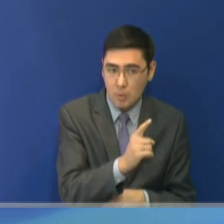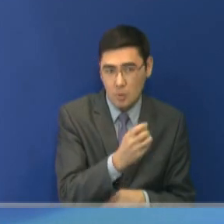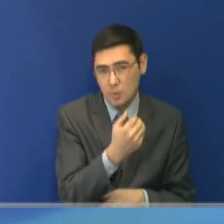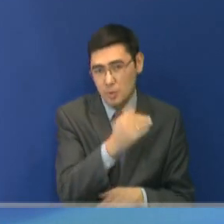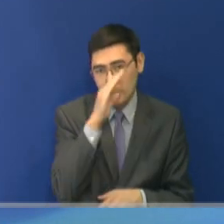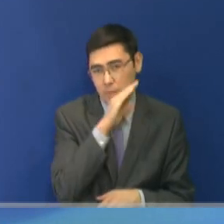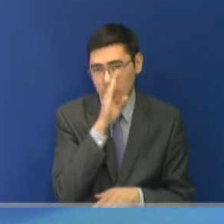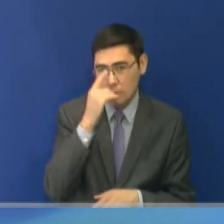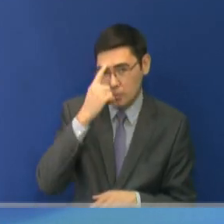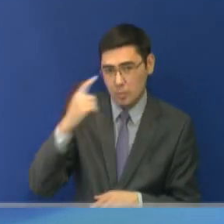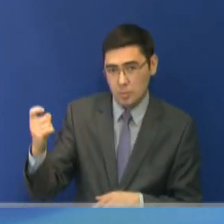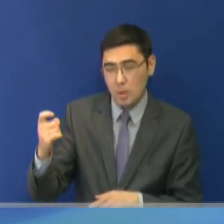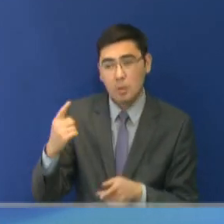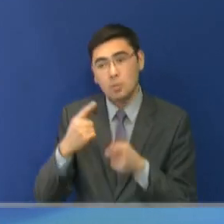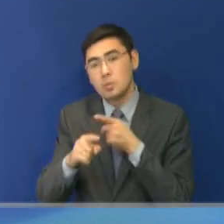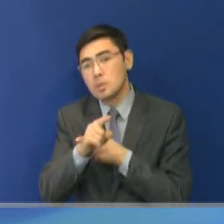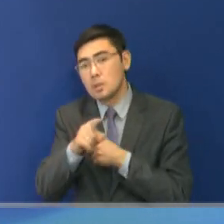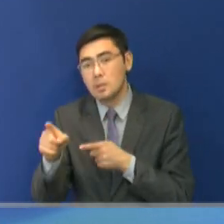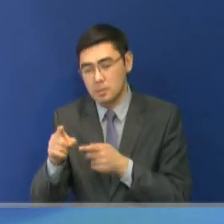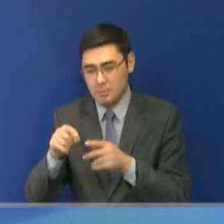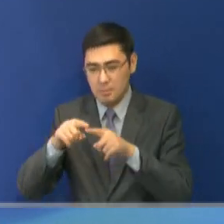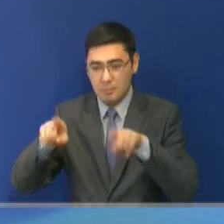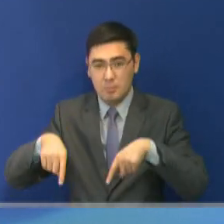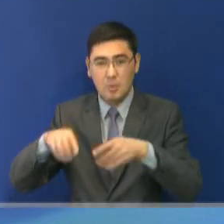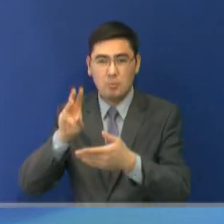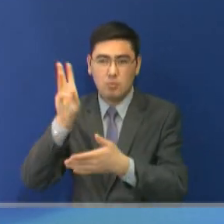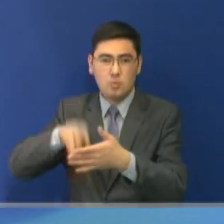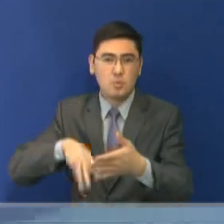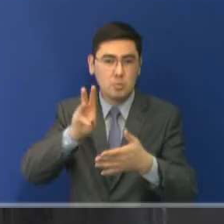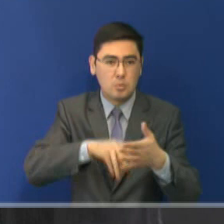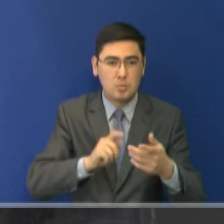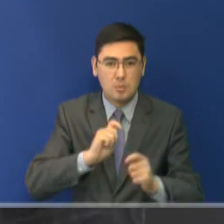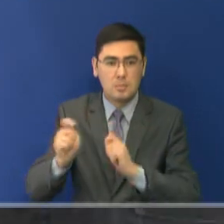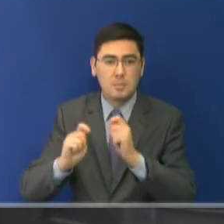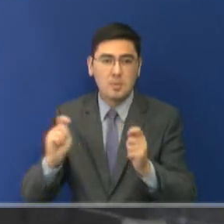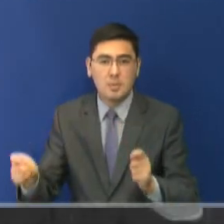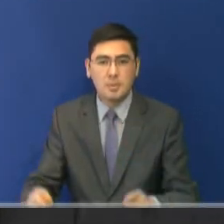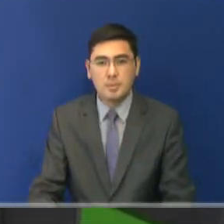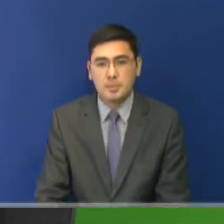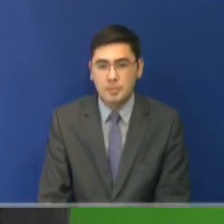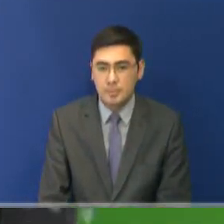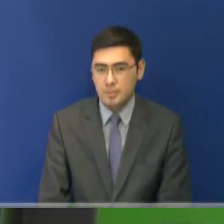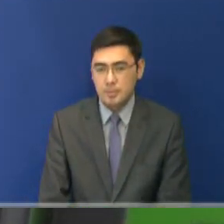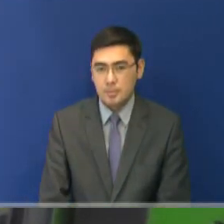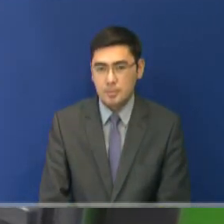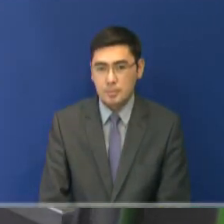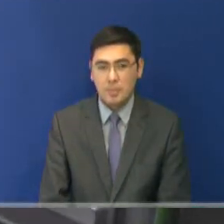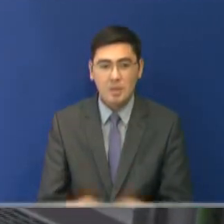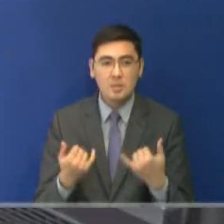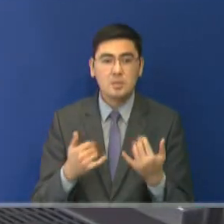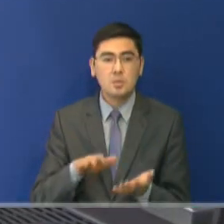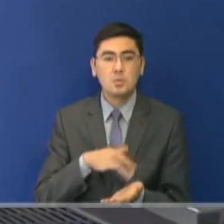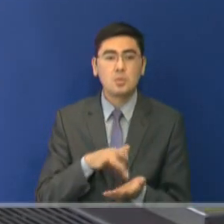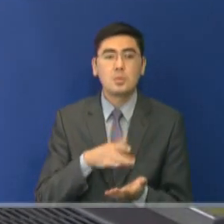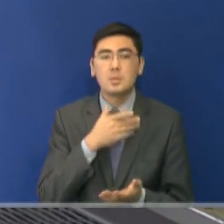санитарных требований написали объяснительный и получили административный штраф. В семье введен карантинный режим. Согласно